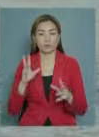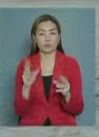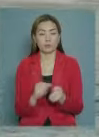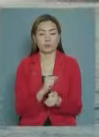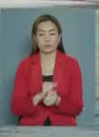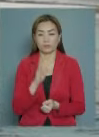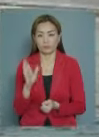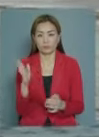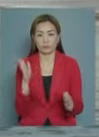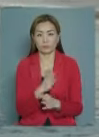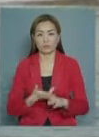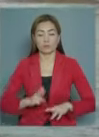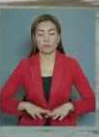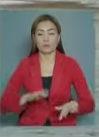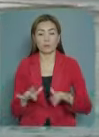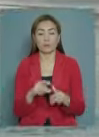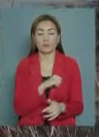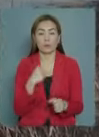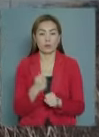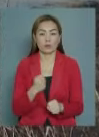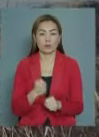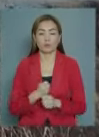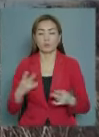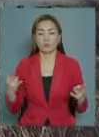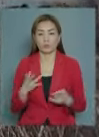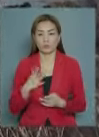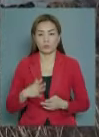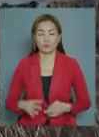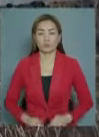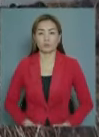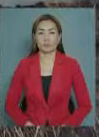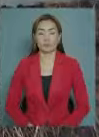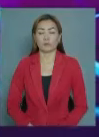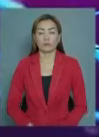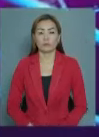өтөтүн сыңайлы. Сондуктан шаруаларга тек өз күчүнө сенүүдөн башка амал жок.